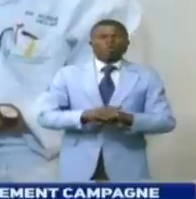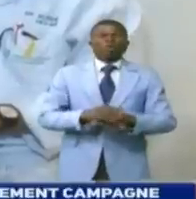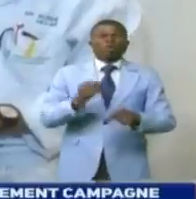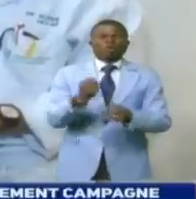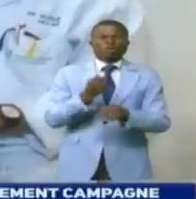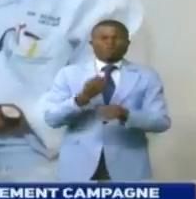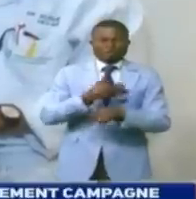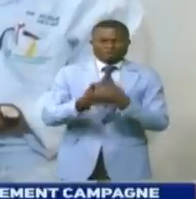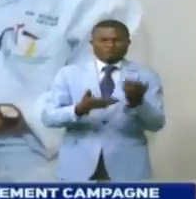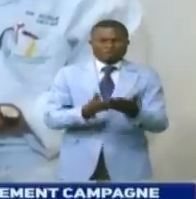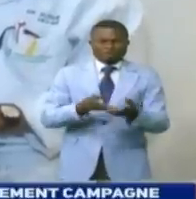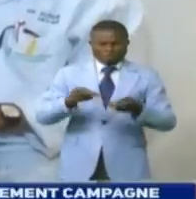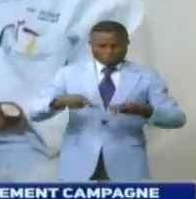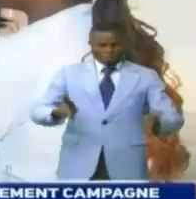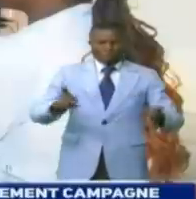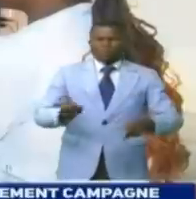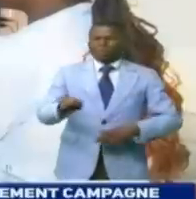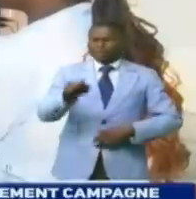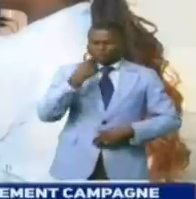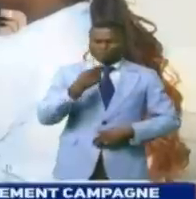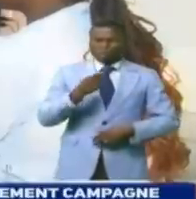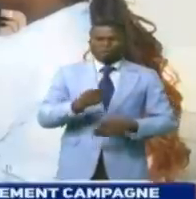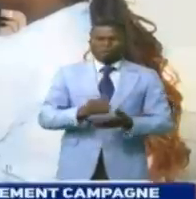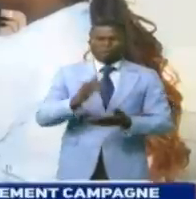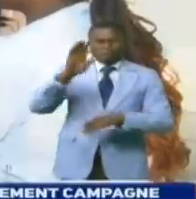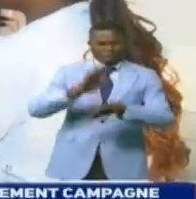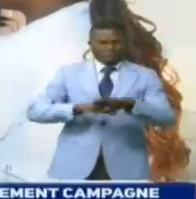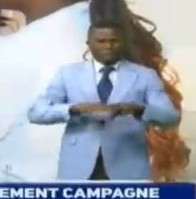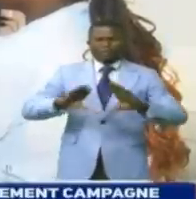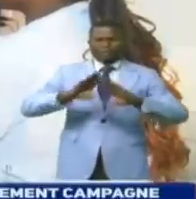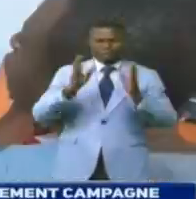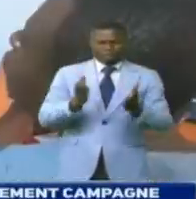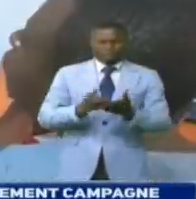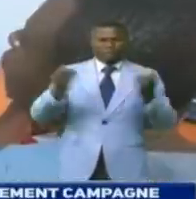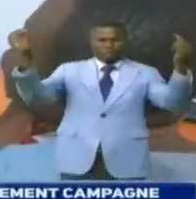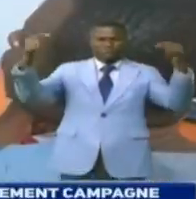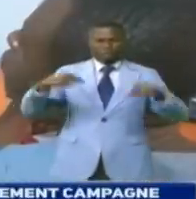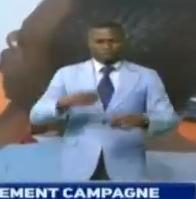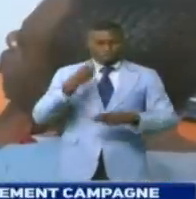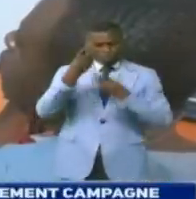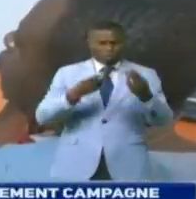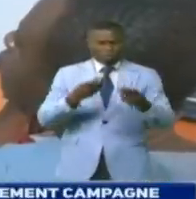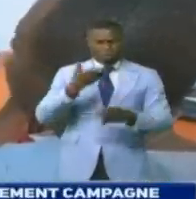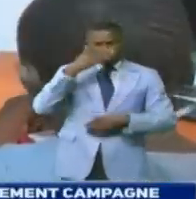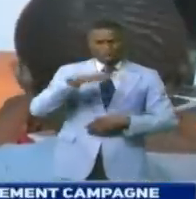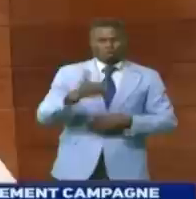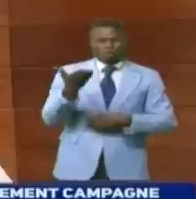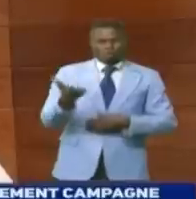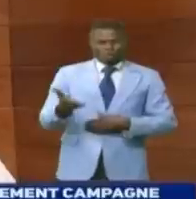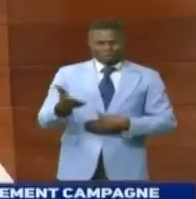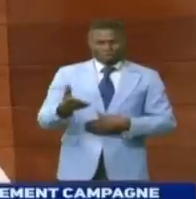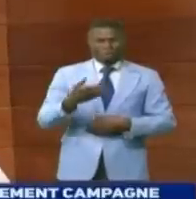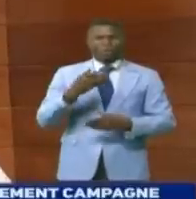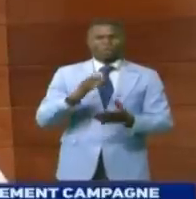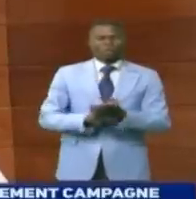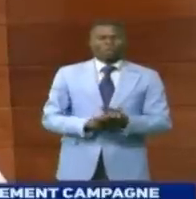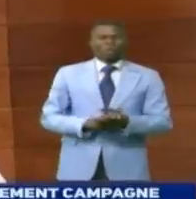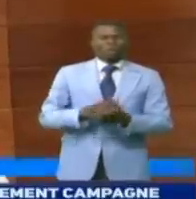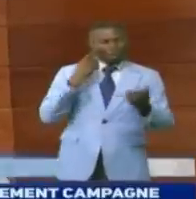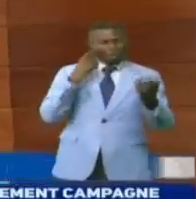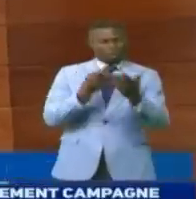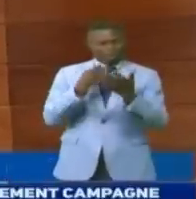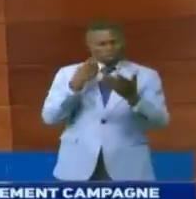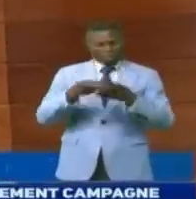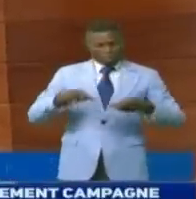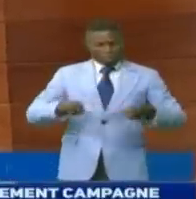facilitons l'accès aux soins. Et nous les invitons de venir visiter Medical City, de venir se faire consulter. Cela